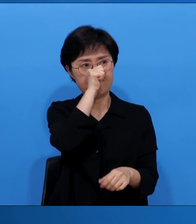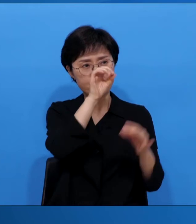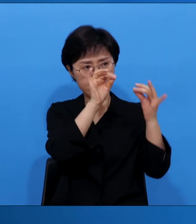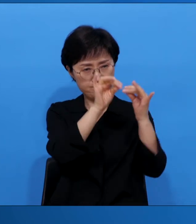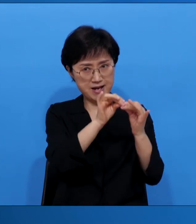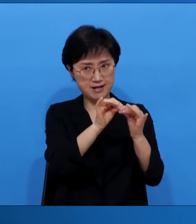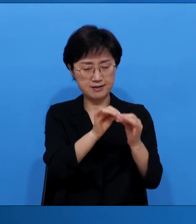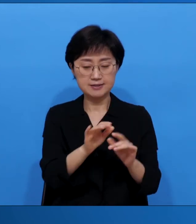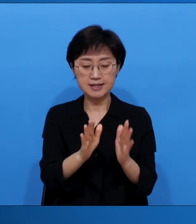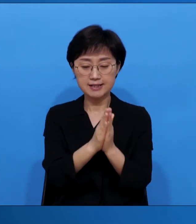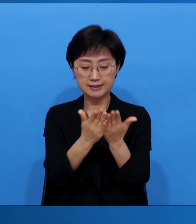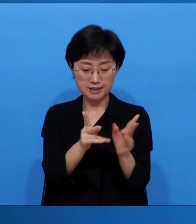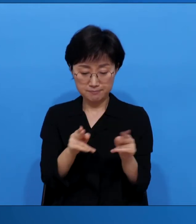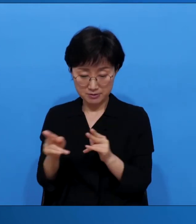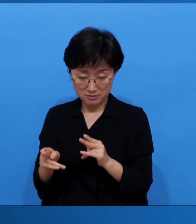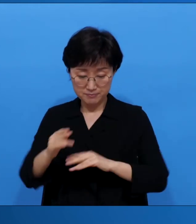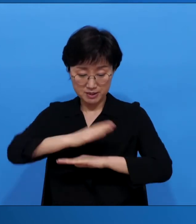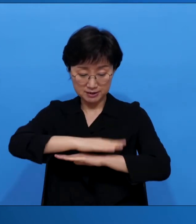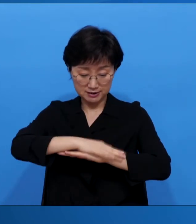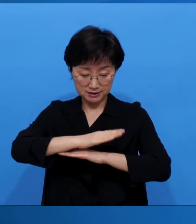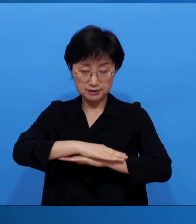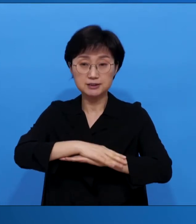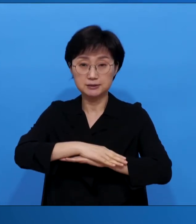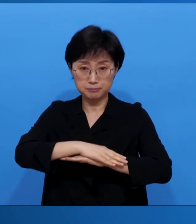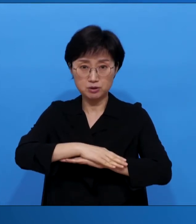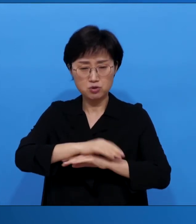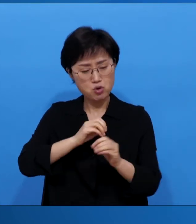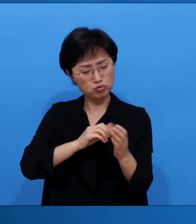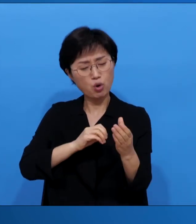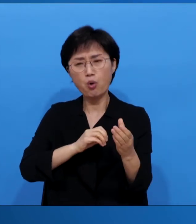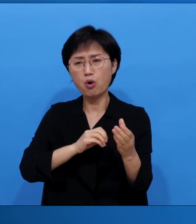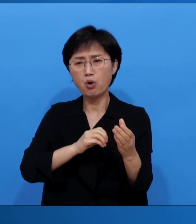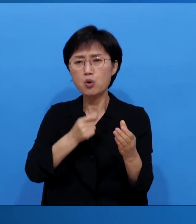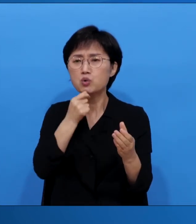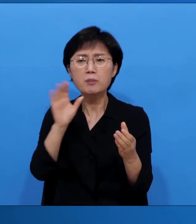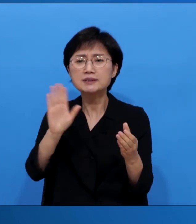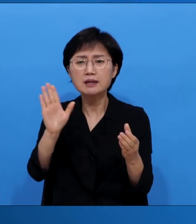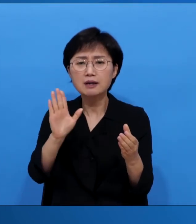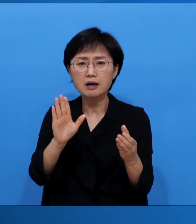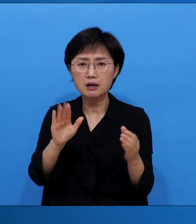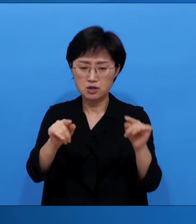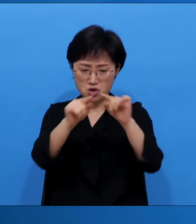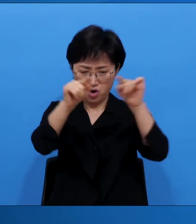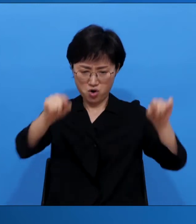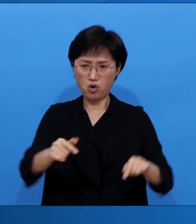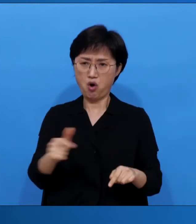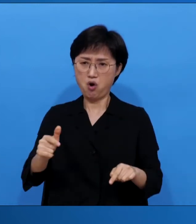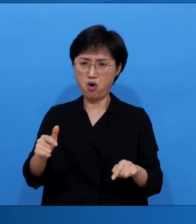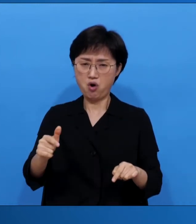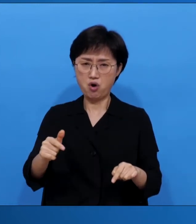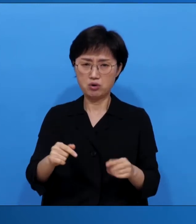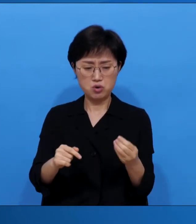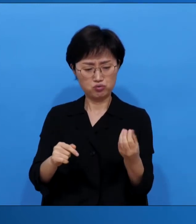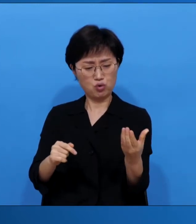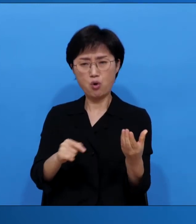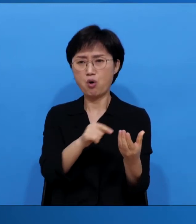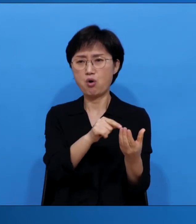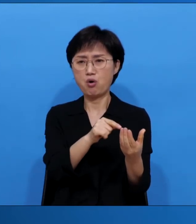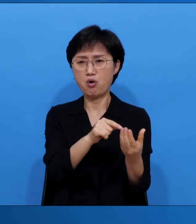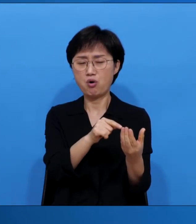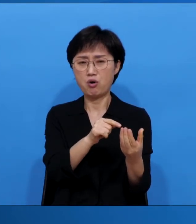내 책을 편집을 해서 이게 두꺼워요. 크기도 거의 이 크기고 이렇게 두꺼워요.